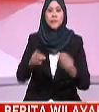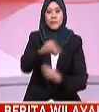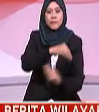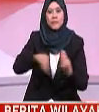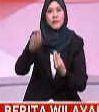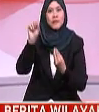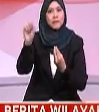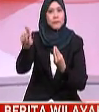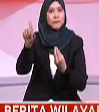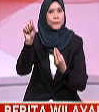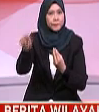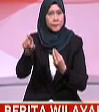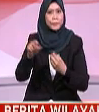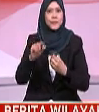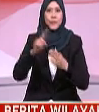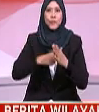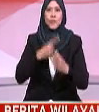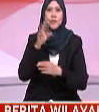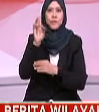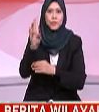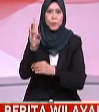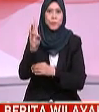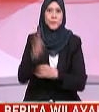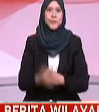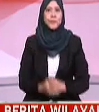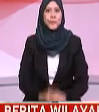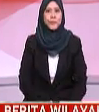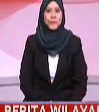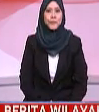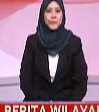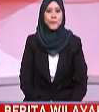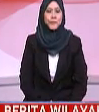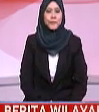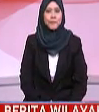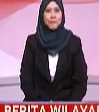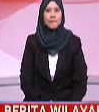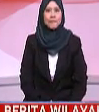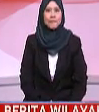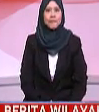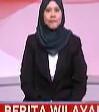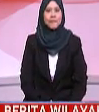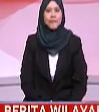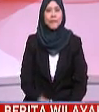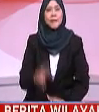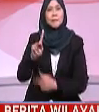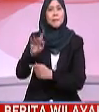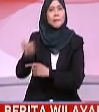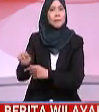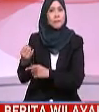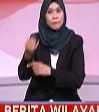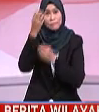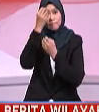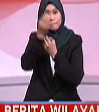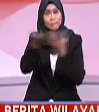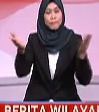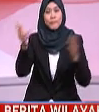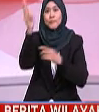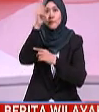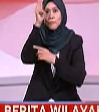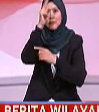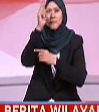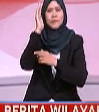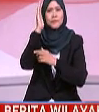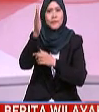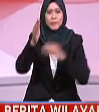akan menunaikan ibadah itu Julai nanti. Zakaria Jamaluddin dalam pada itu memberitahu kerajaan